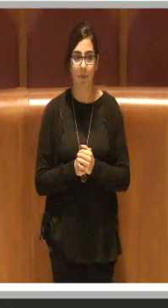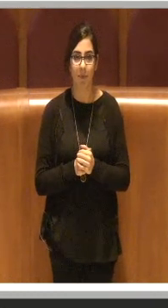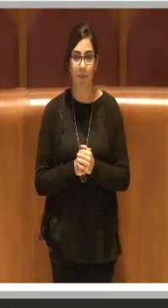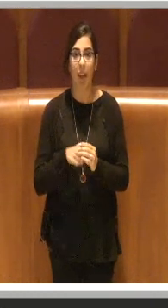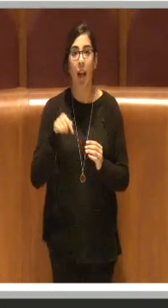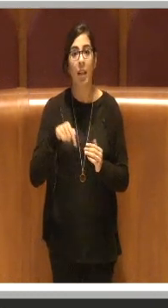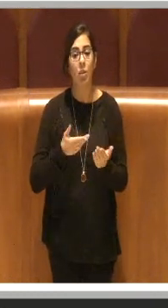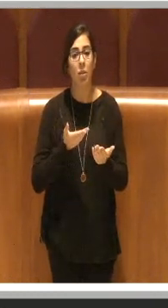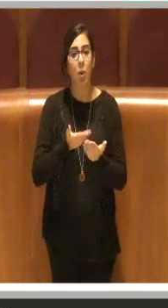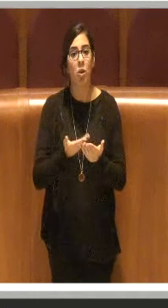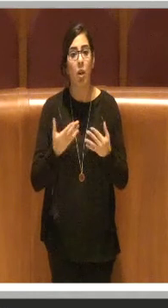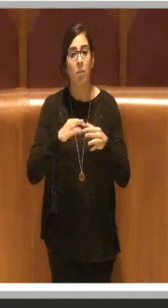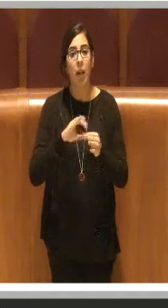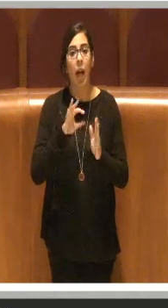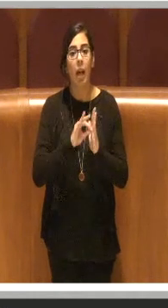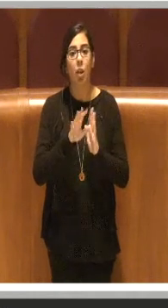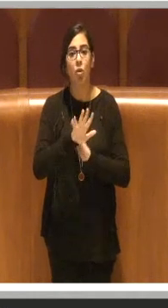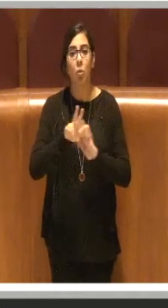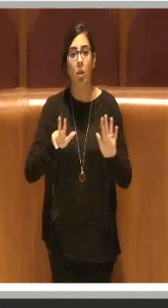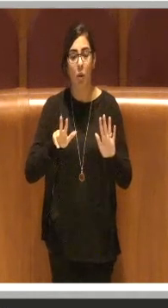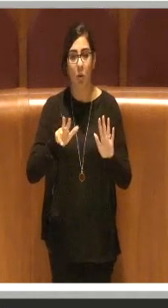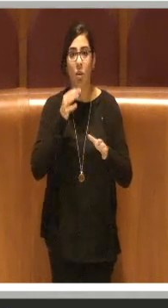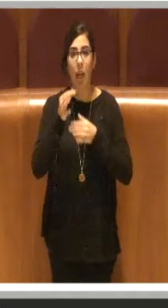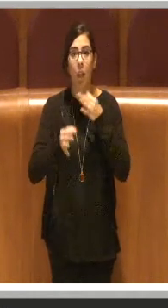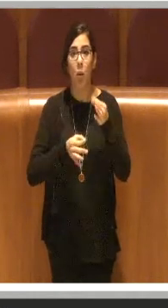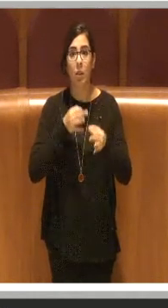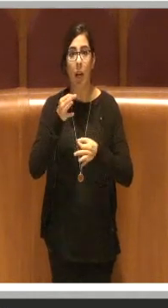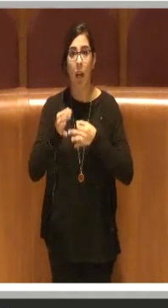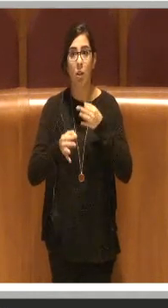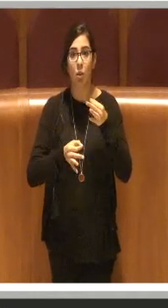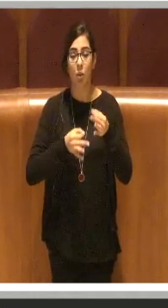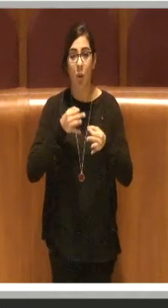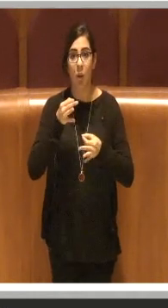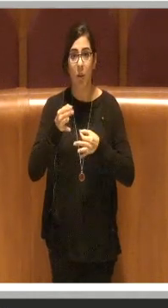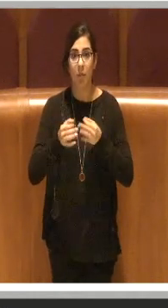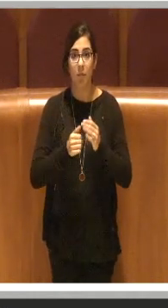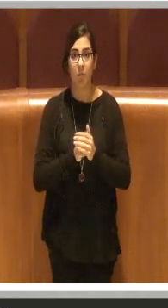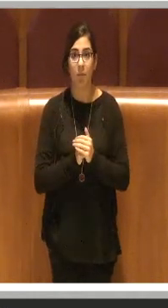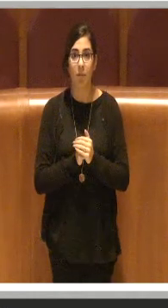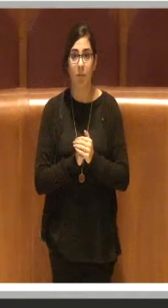Passiamo alla mozione ex articolo 58, interviene per l'illustrazione su cui vedo... Ma non è possibile